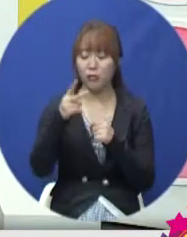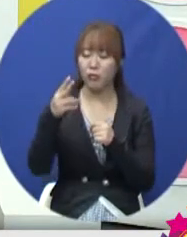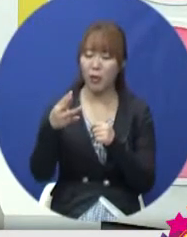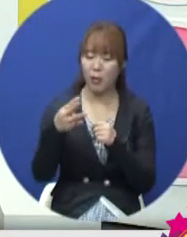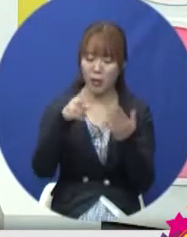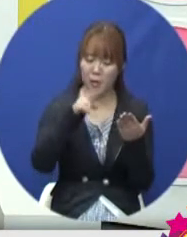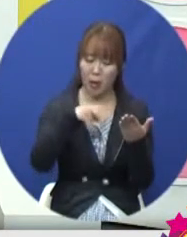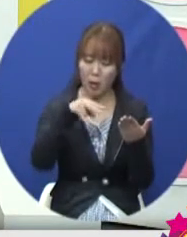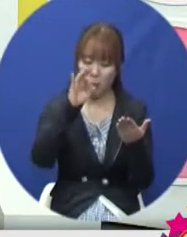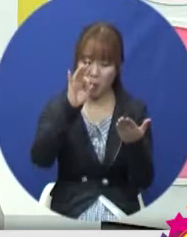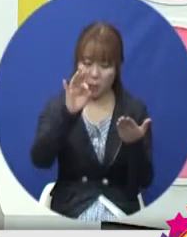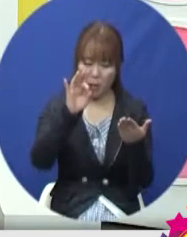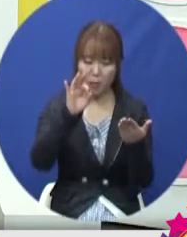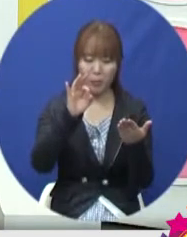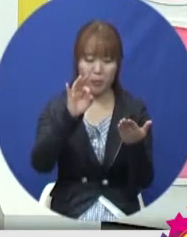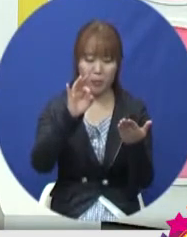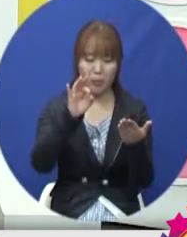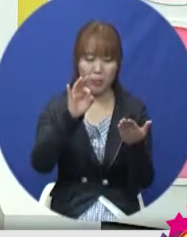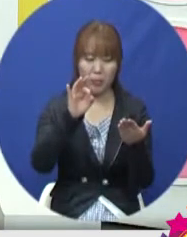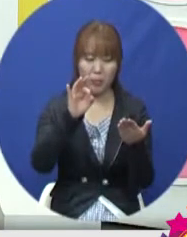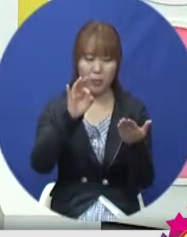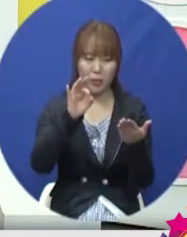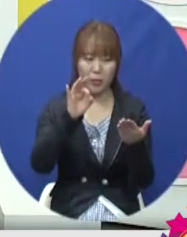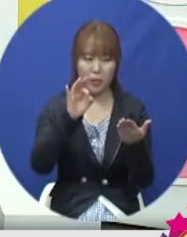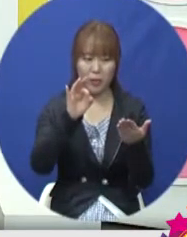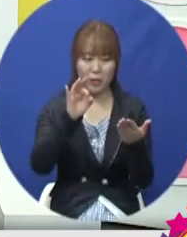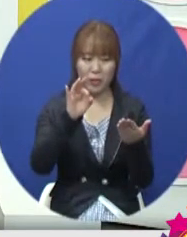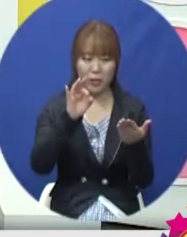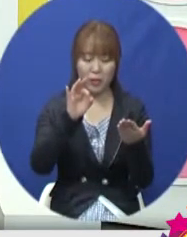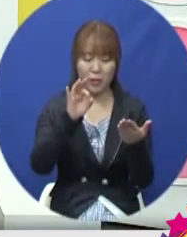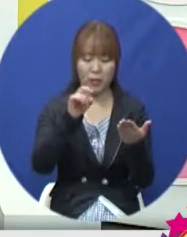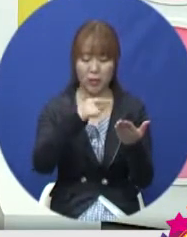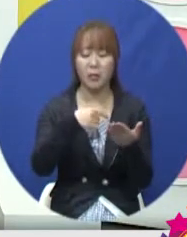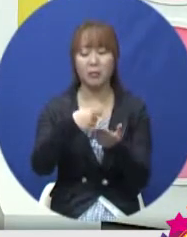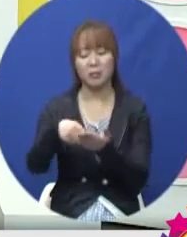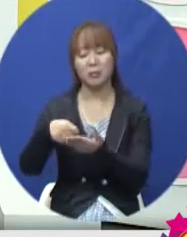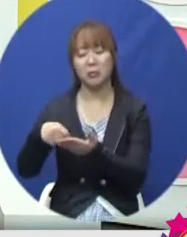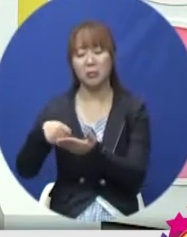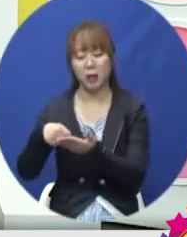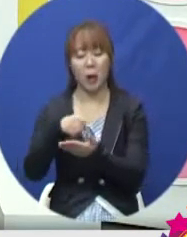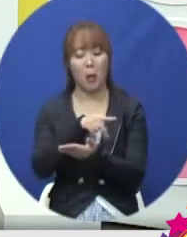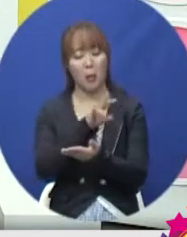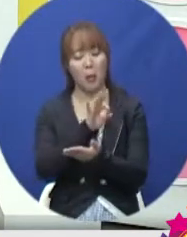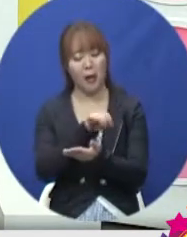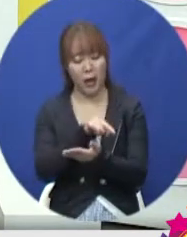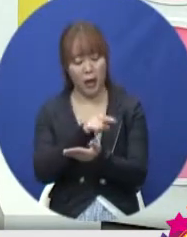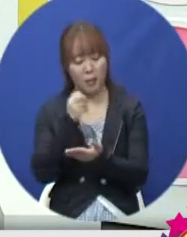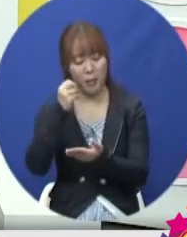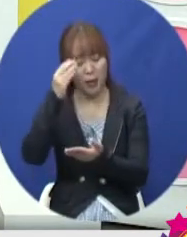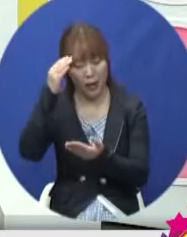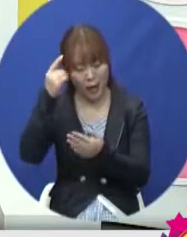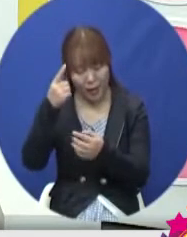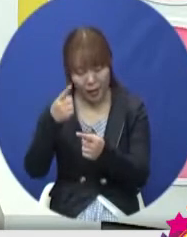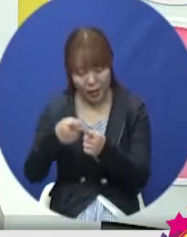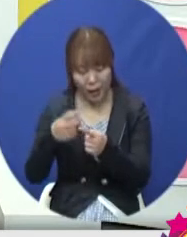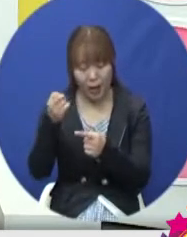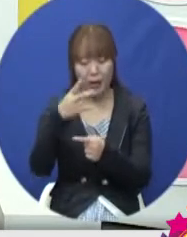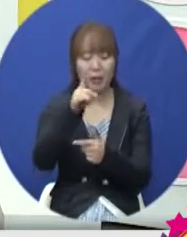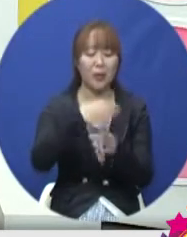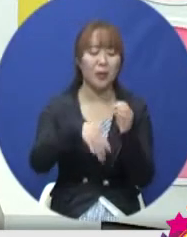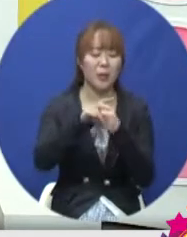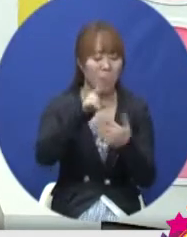그걸 보면은 쓰다 네. 보면 그게 나와요. 그러니까 한 번 딱 예. 보고서는 그냥 잊어버렸다가 나중에 또 한번 보고